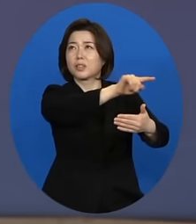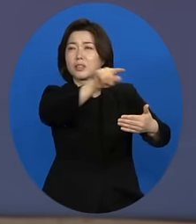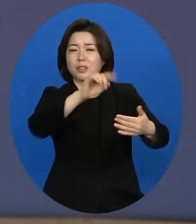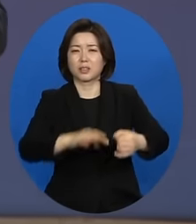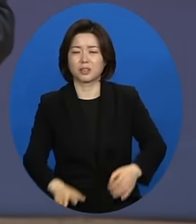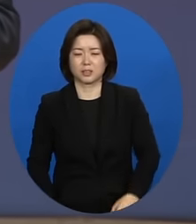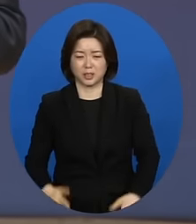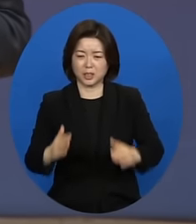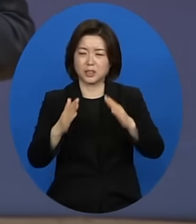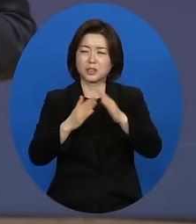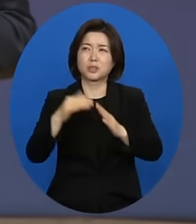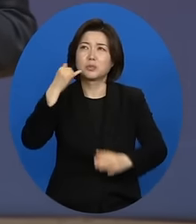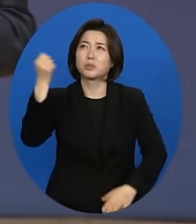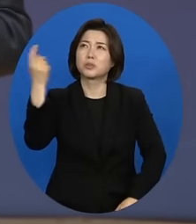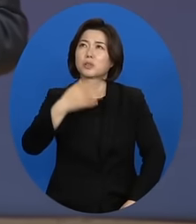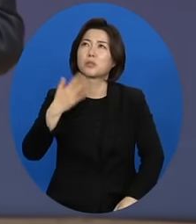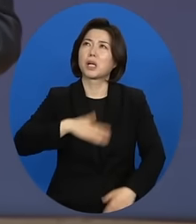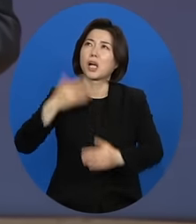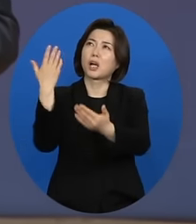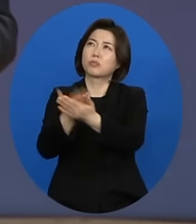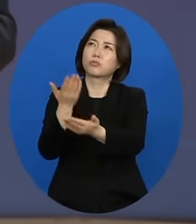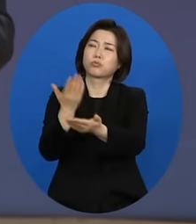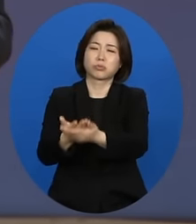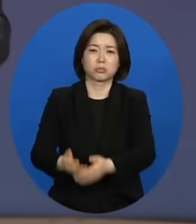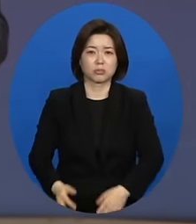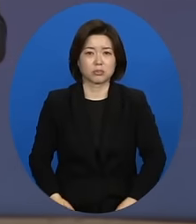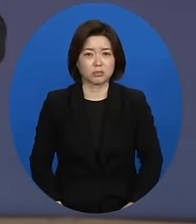제 집 전화번호 알려주세요.